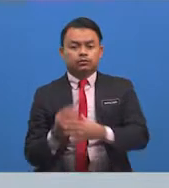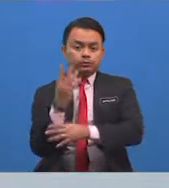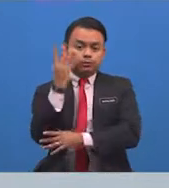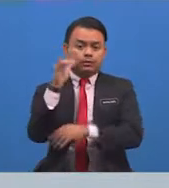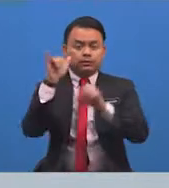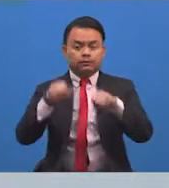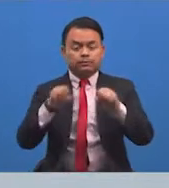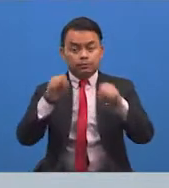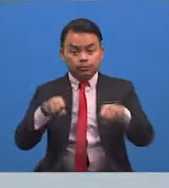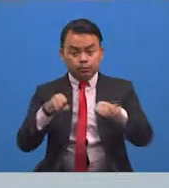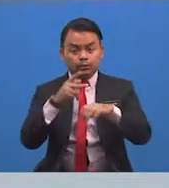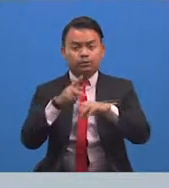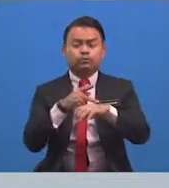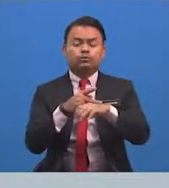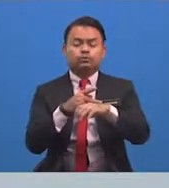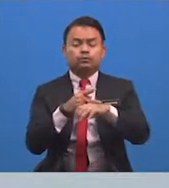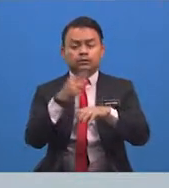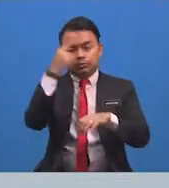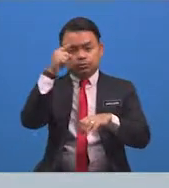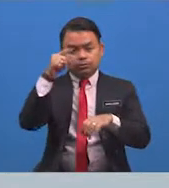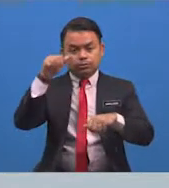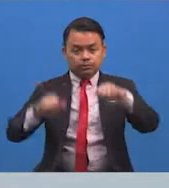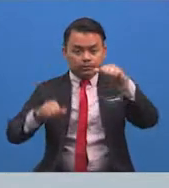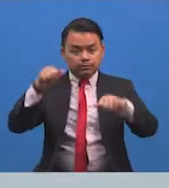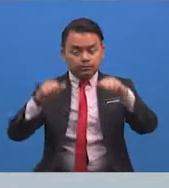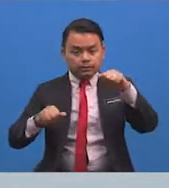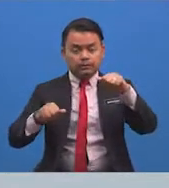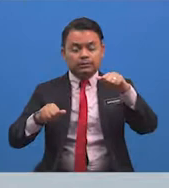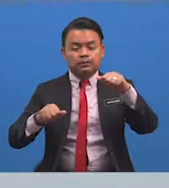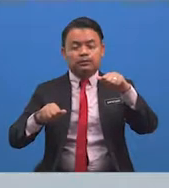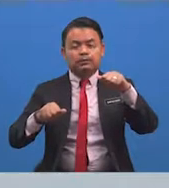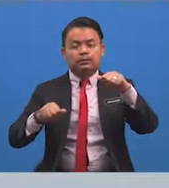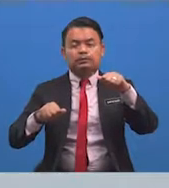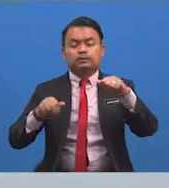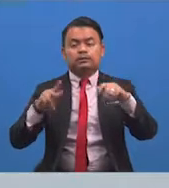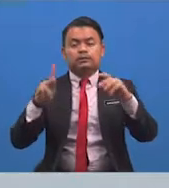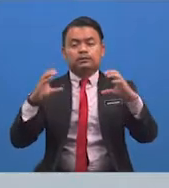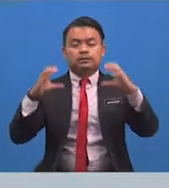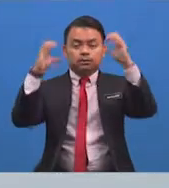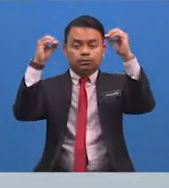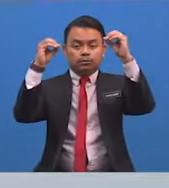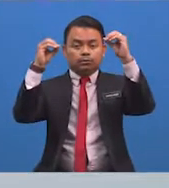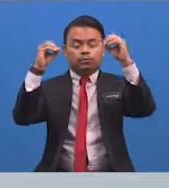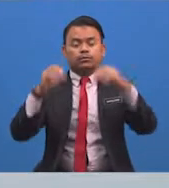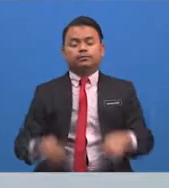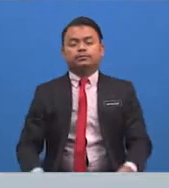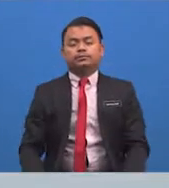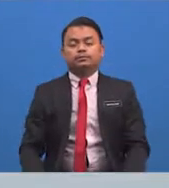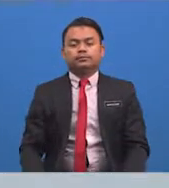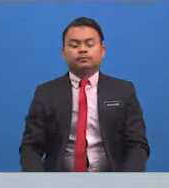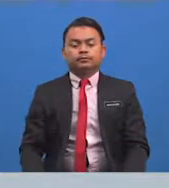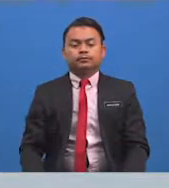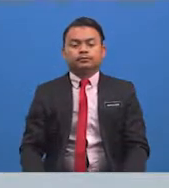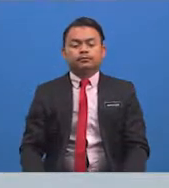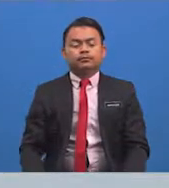boleh digunakan untuk mengimbangi kadar karbon dioksida di udara, juga